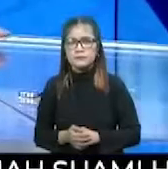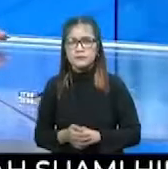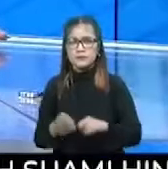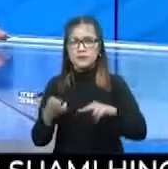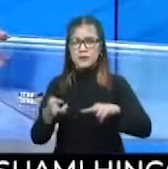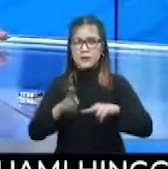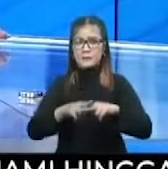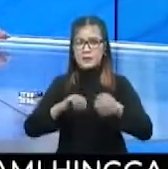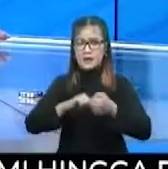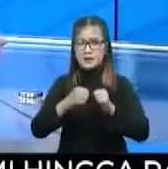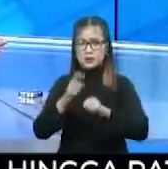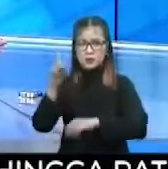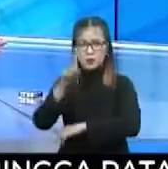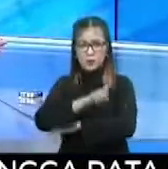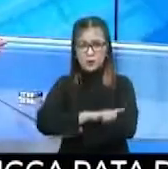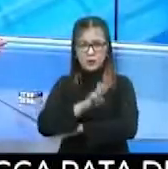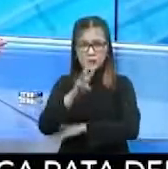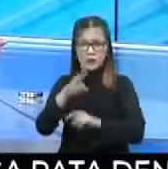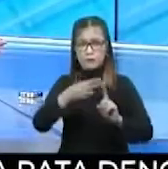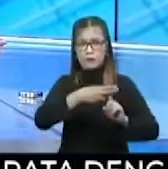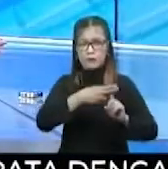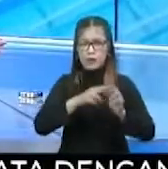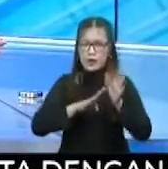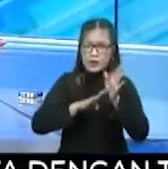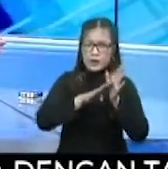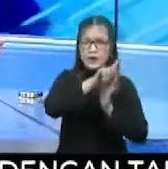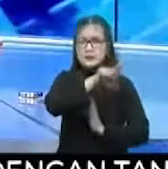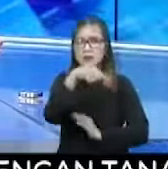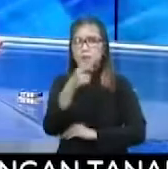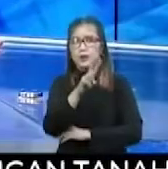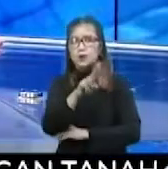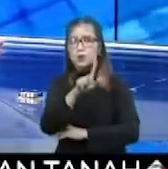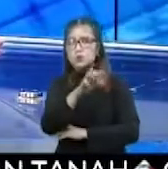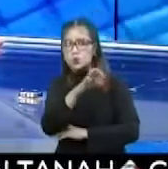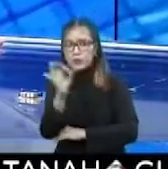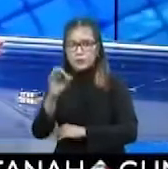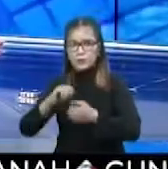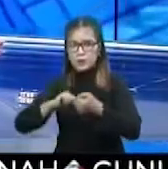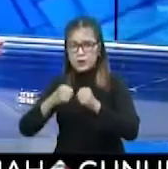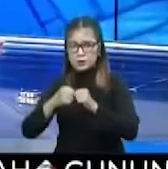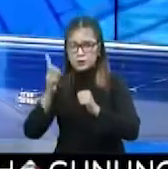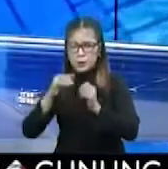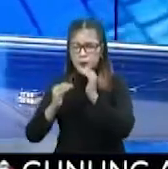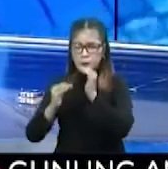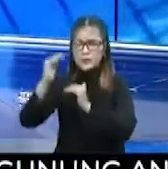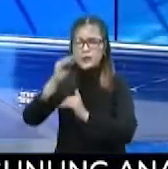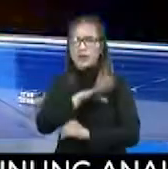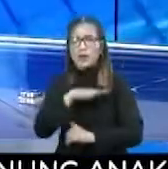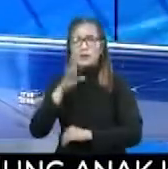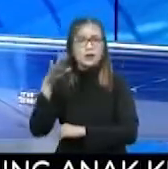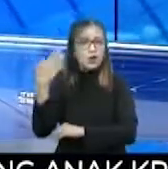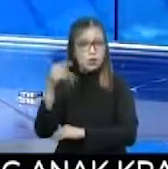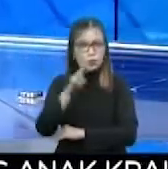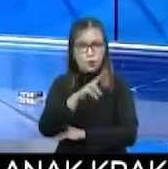Penambahan kasus harian pada 3 Februari melonjak hingga 27.000 kasus atau tertinggi selama tahun 2022. Provinsi